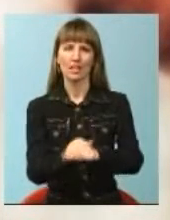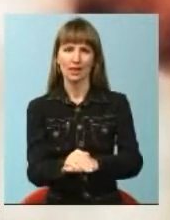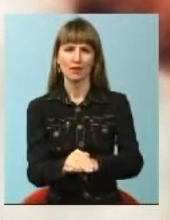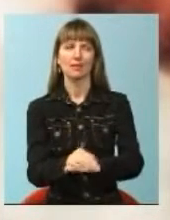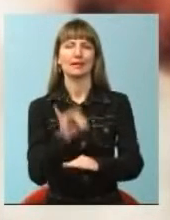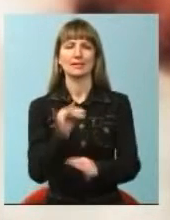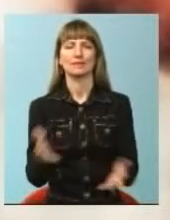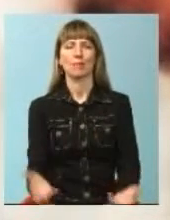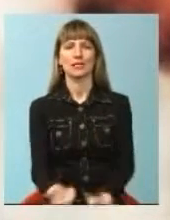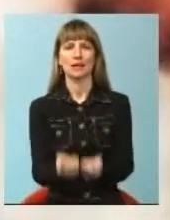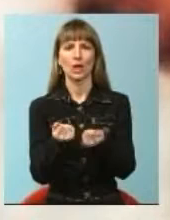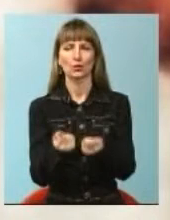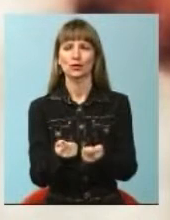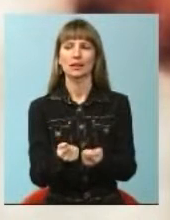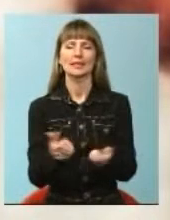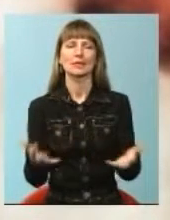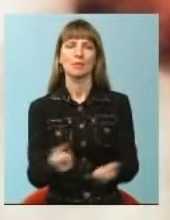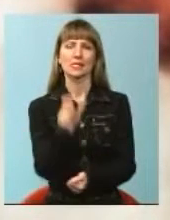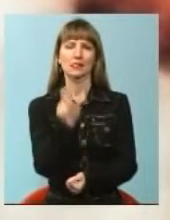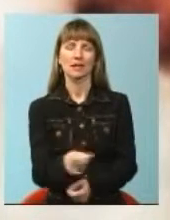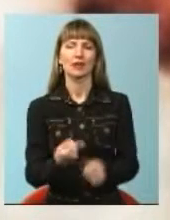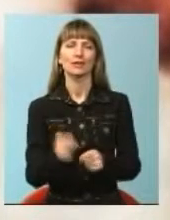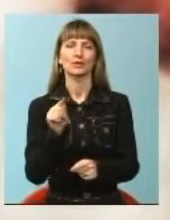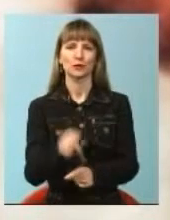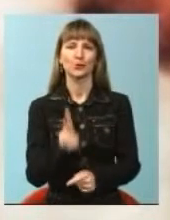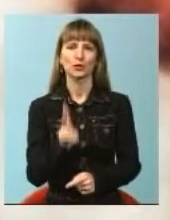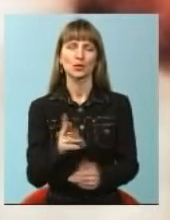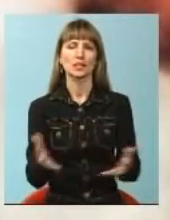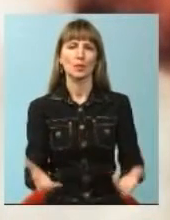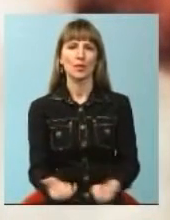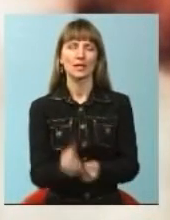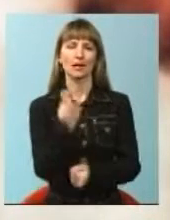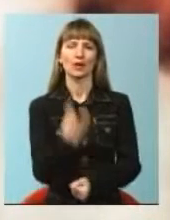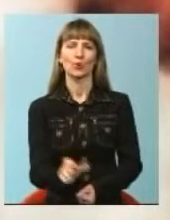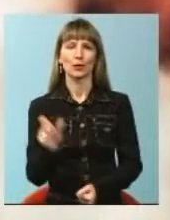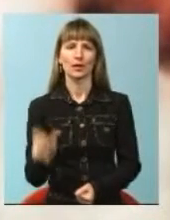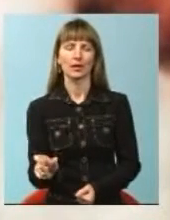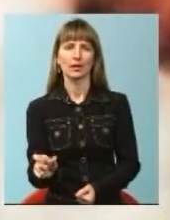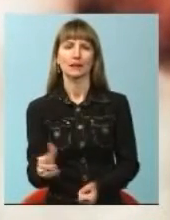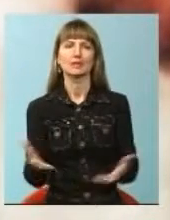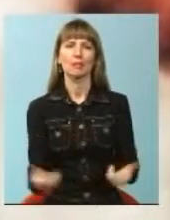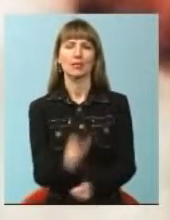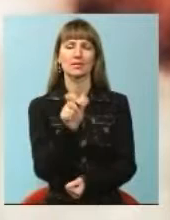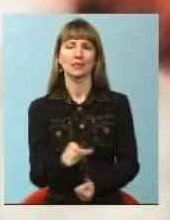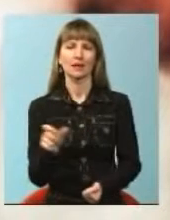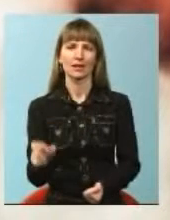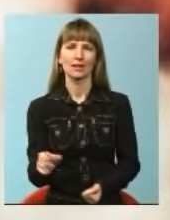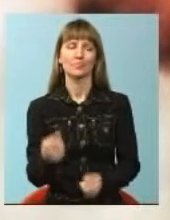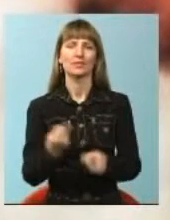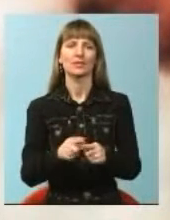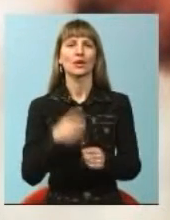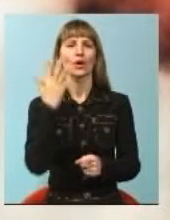и спасают. Спасатель – это тот, кто спасает людей. Спасатели –